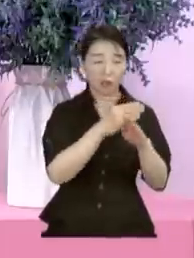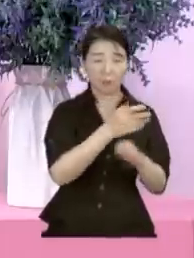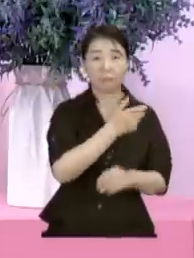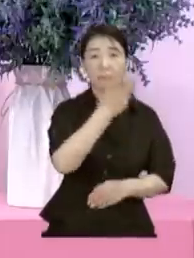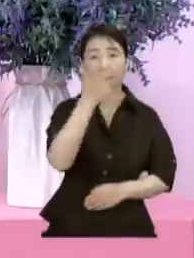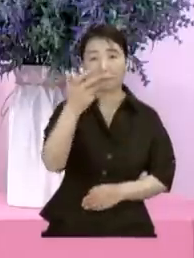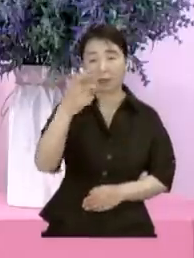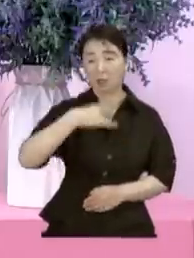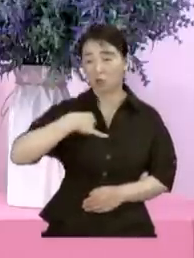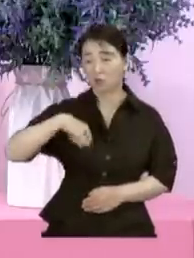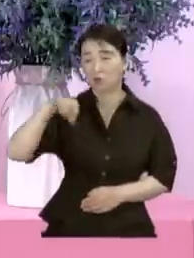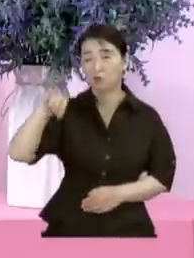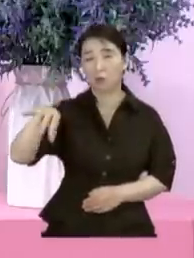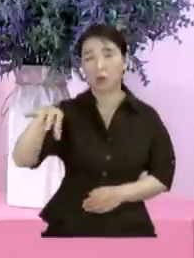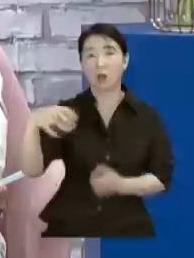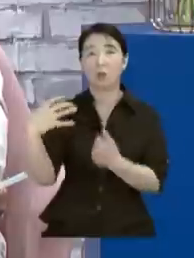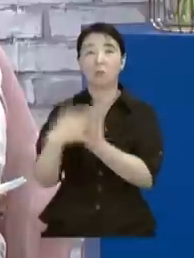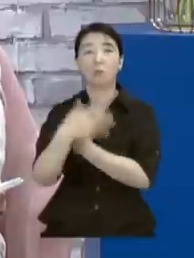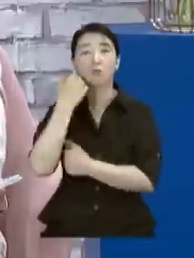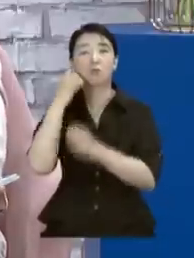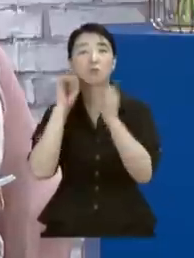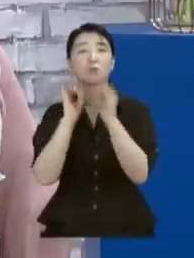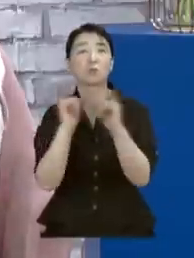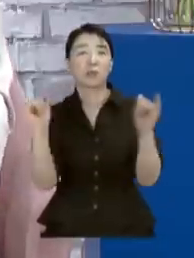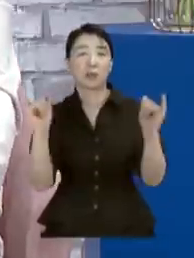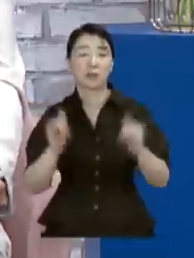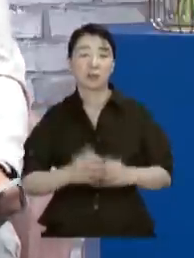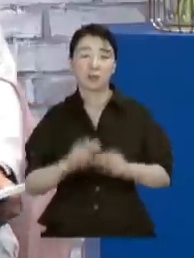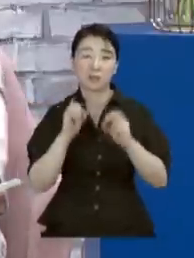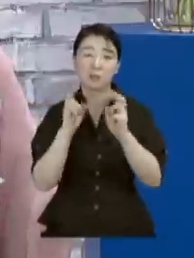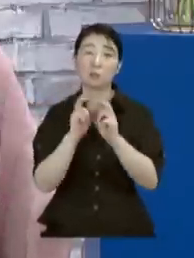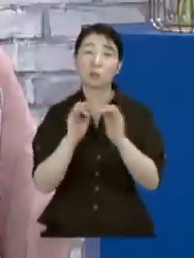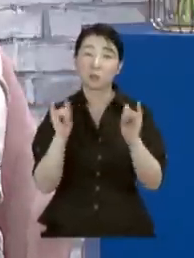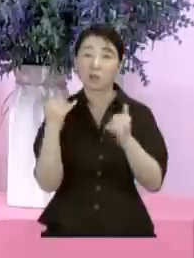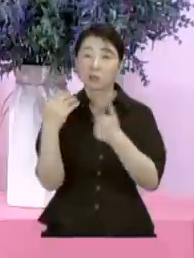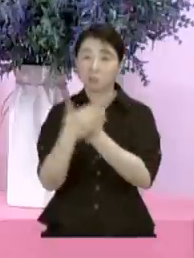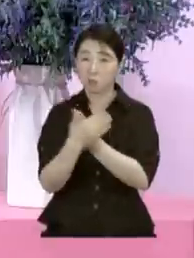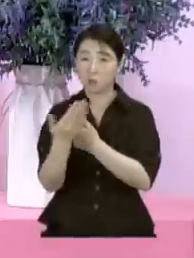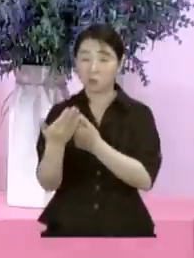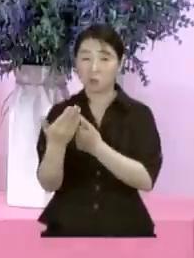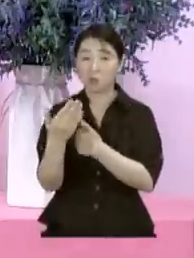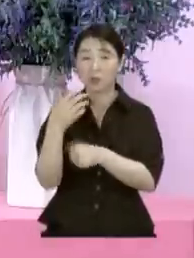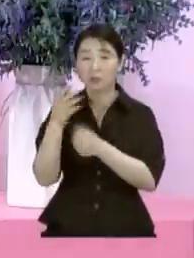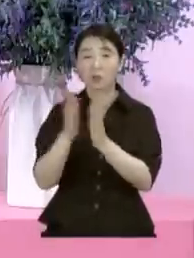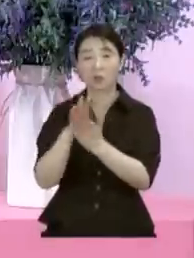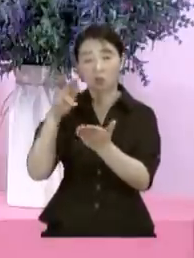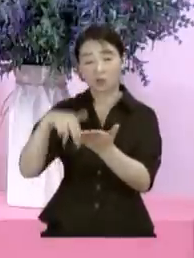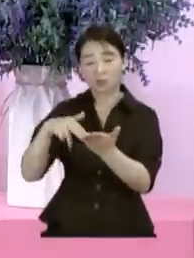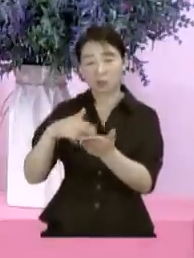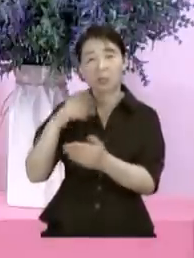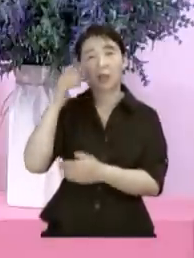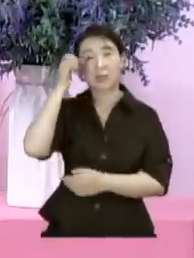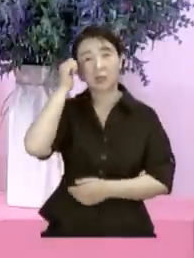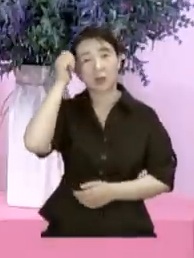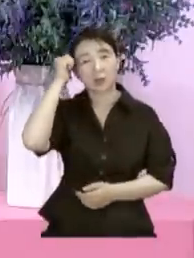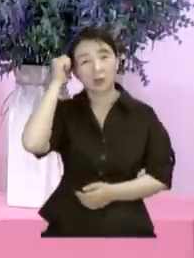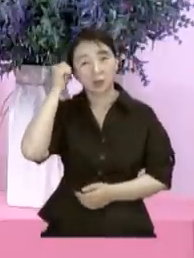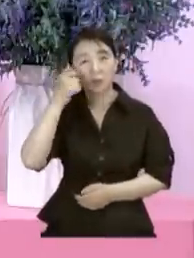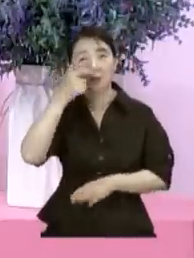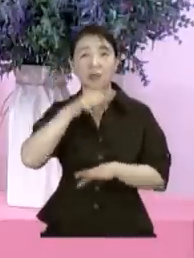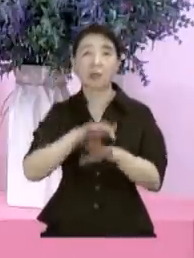이분들을 보호해 주는 분들이 선교사님들. 그렇지요. 예. 선교사님들이 보호를 하시면서 성경 읽기, 성경